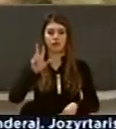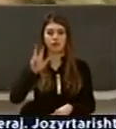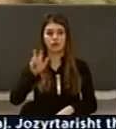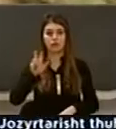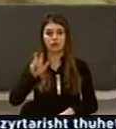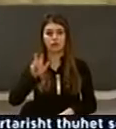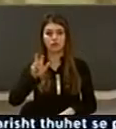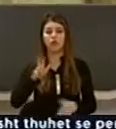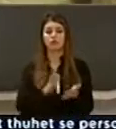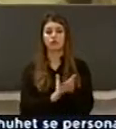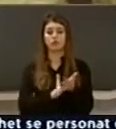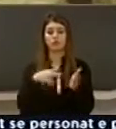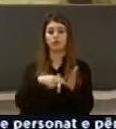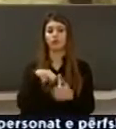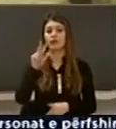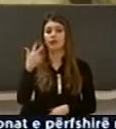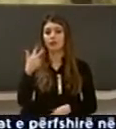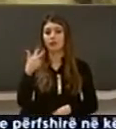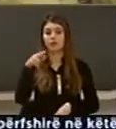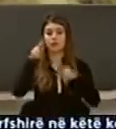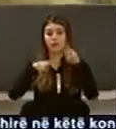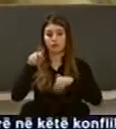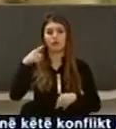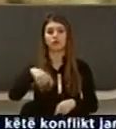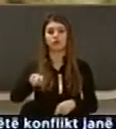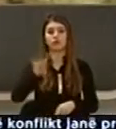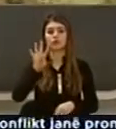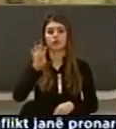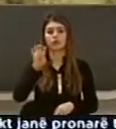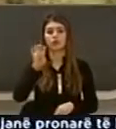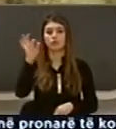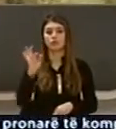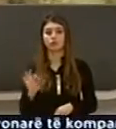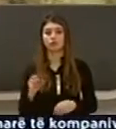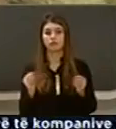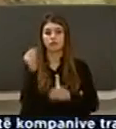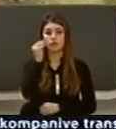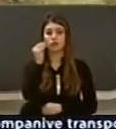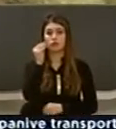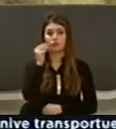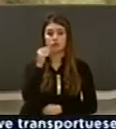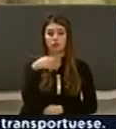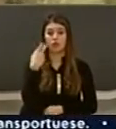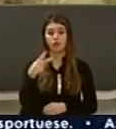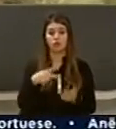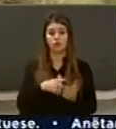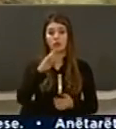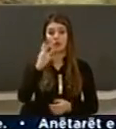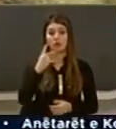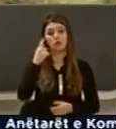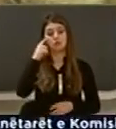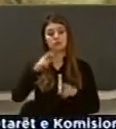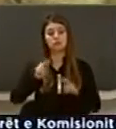qofse e morëm vitin 2013, është 30% janë 104%. Në qofse e morëm vitin 2014, atëherë deri në dorë